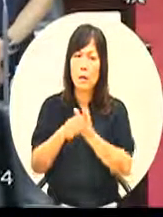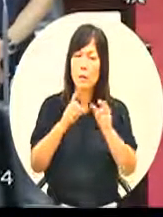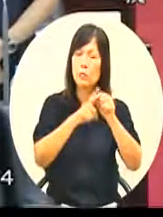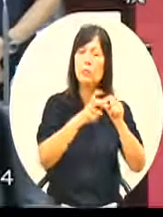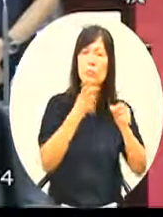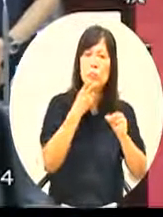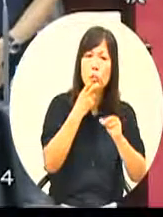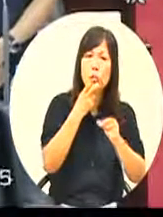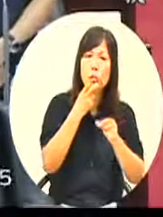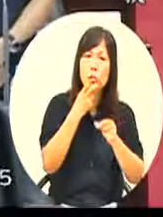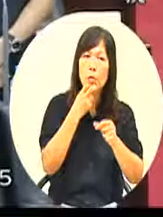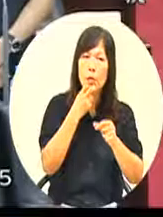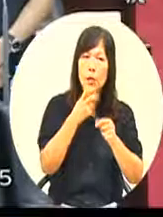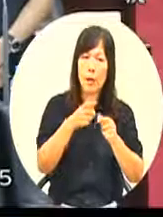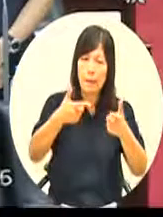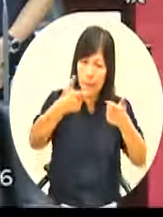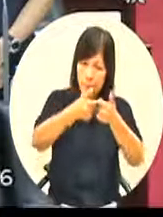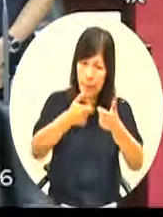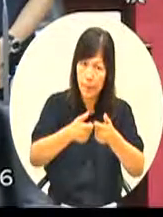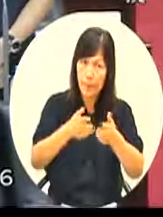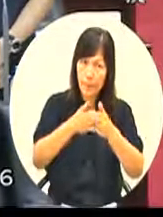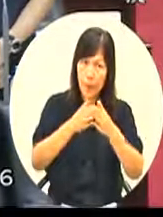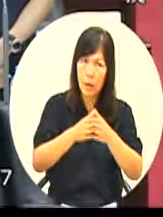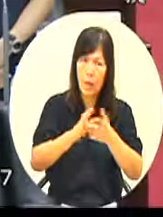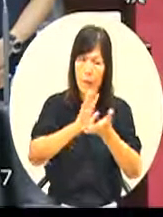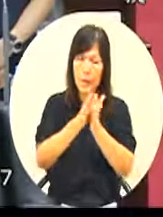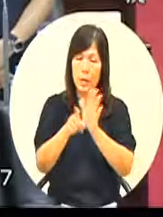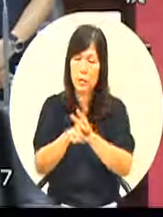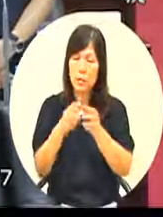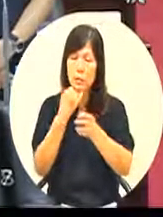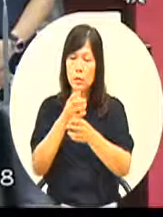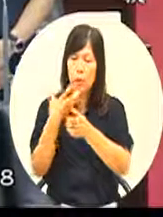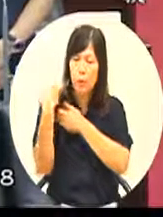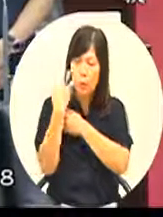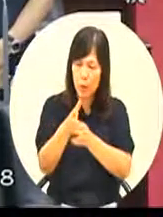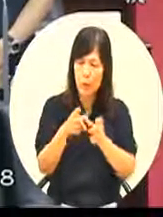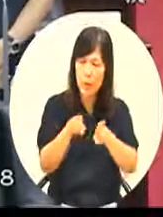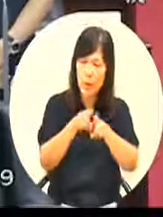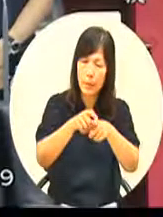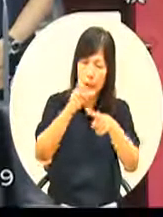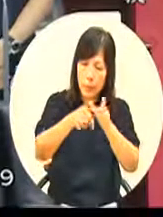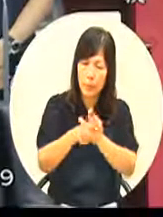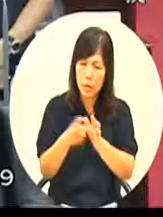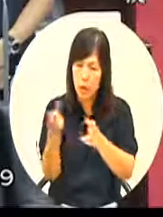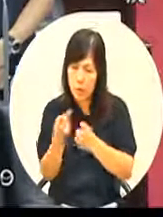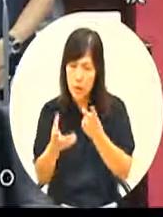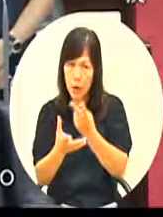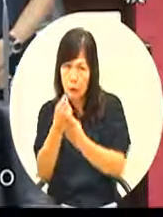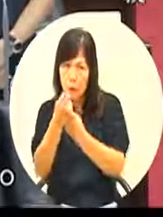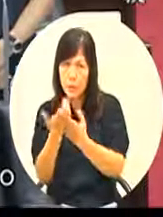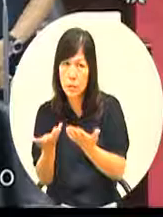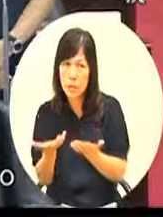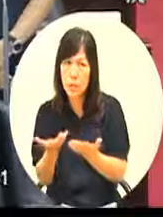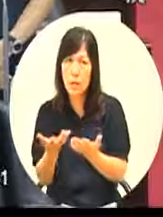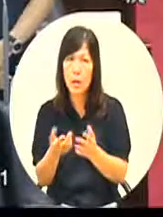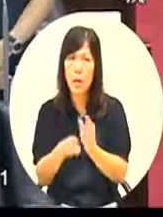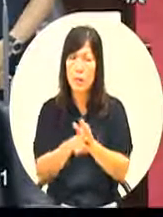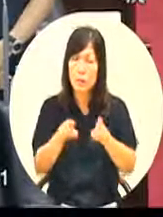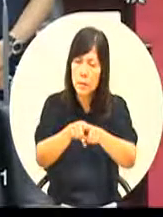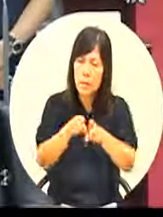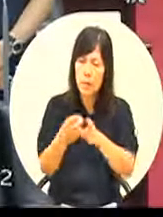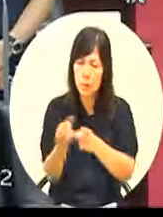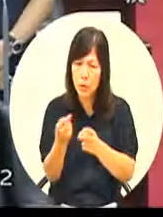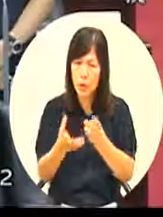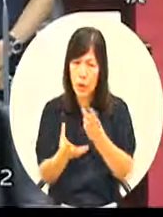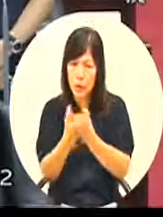央的角度一起来配合，这以非营利幼儿园为主，还是说我们是两者公立幼儿园跟所谓的非营利两